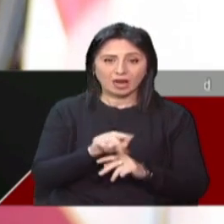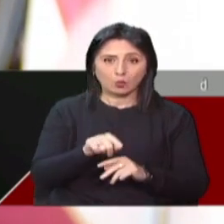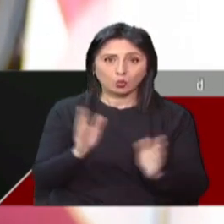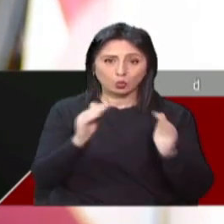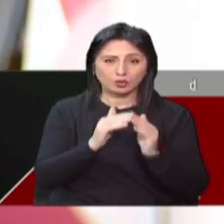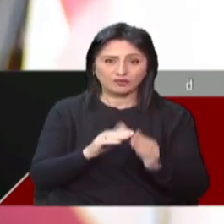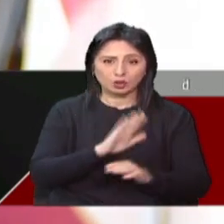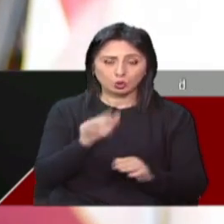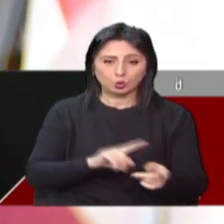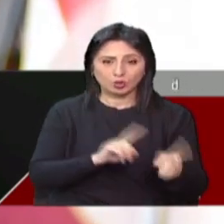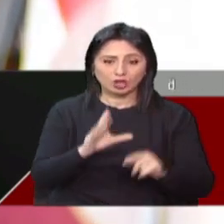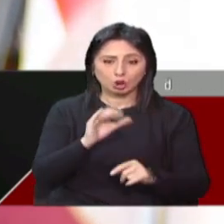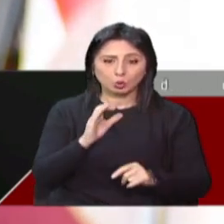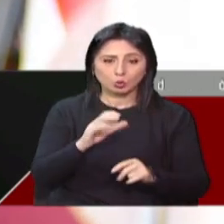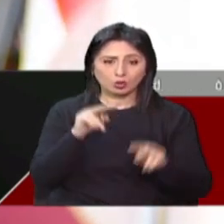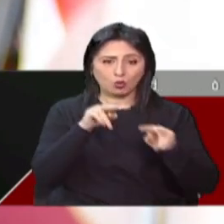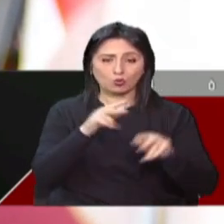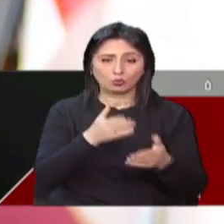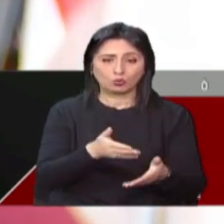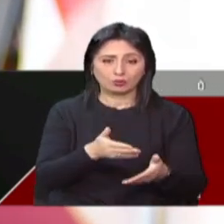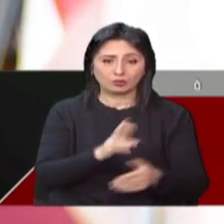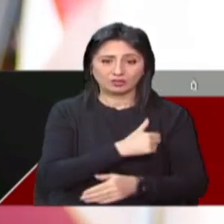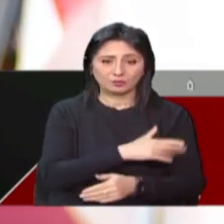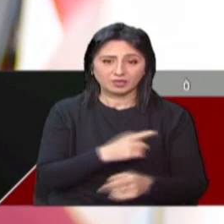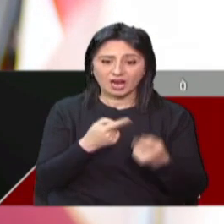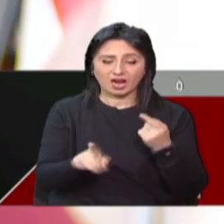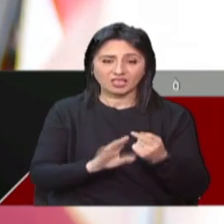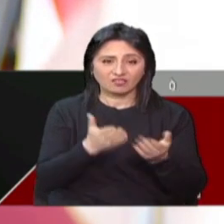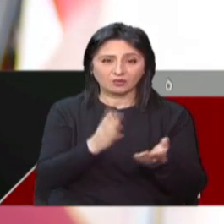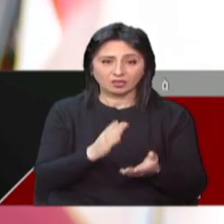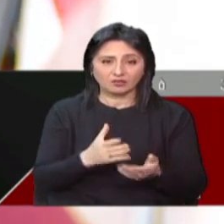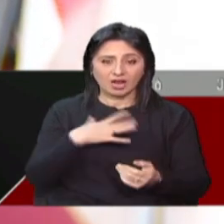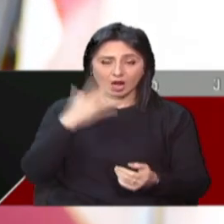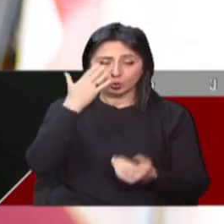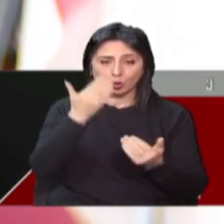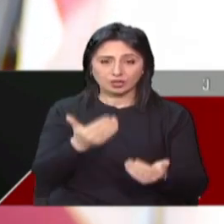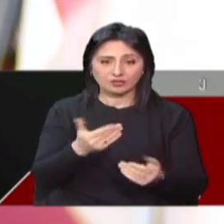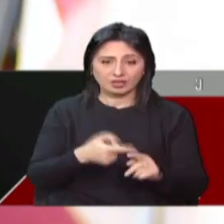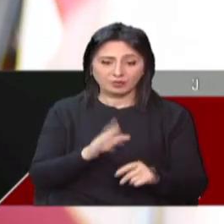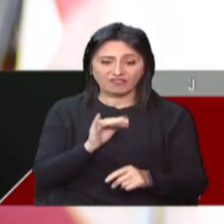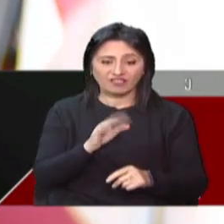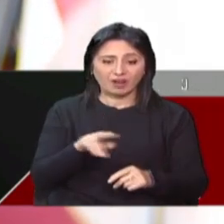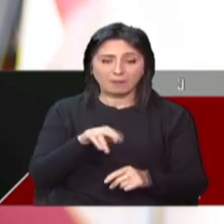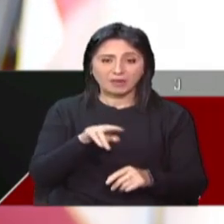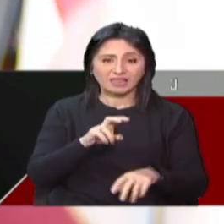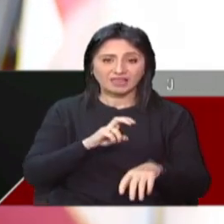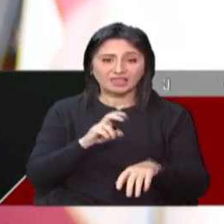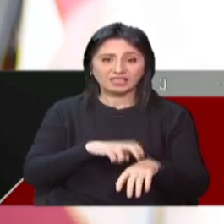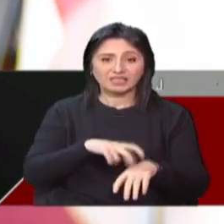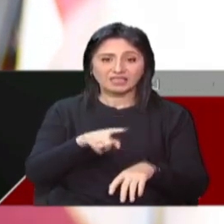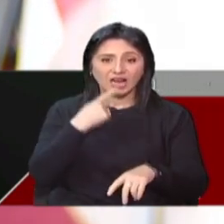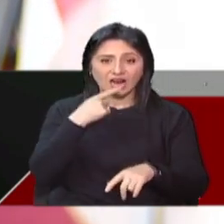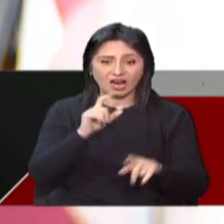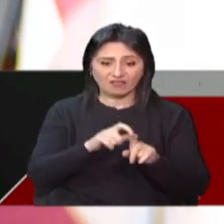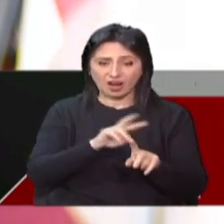დაწესებულება სრულად გადავიდა სუსის კონტროლის ქვეშ. არაფრით არ განსხვავდება ქართული ოცნების და ამ ექიმების განცხადებებს სამწუხაროა